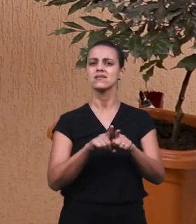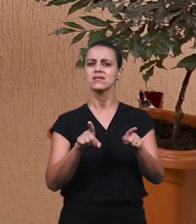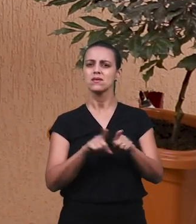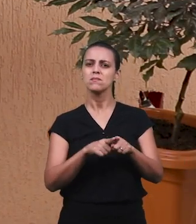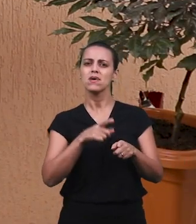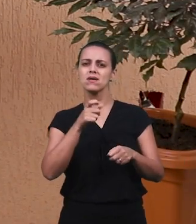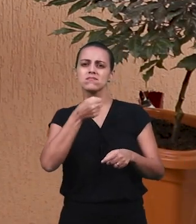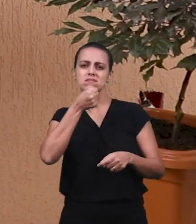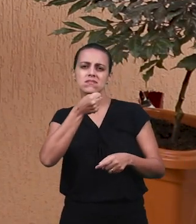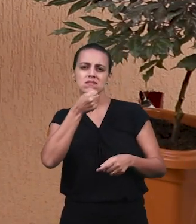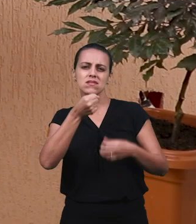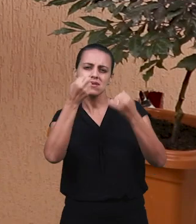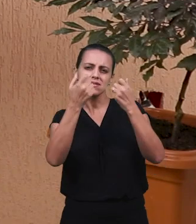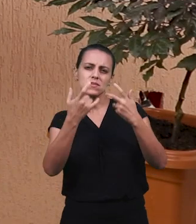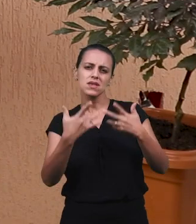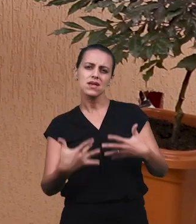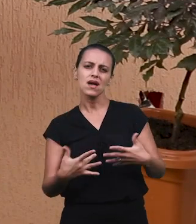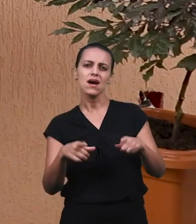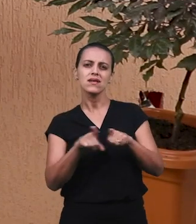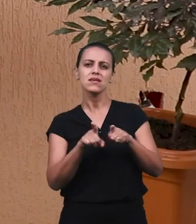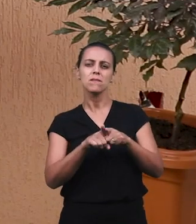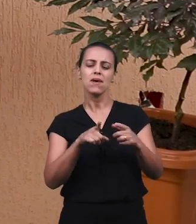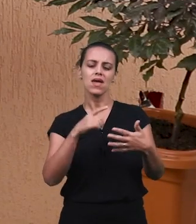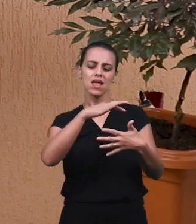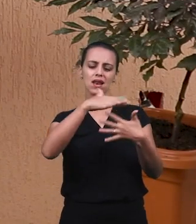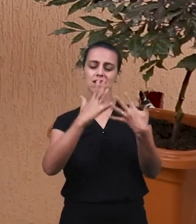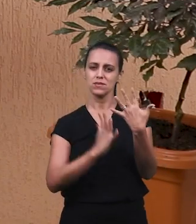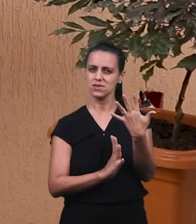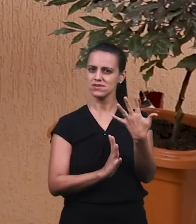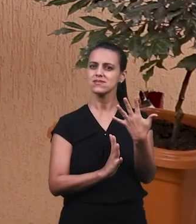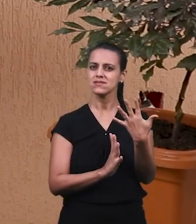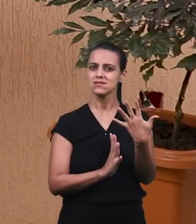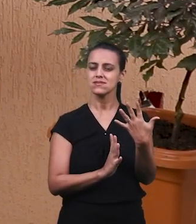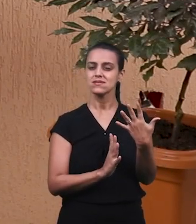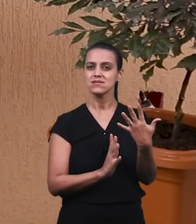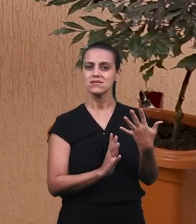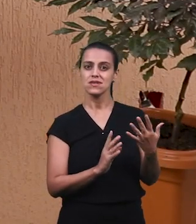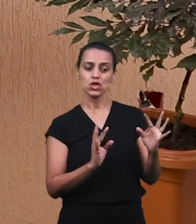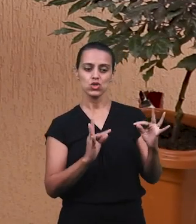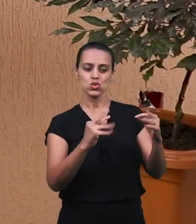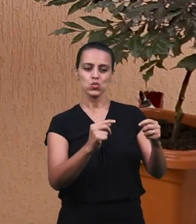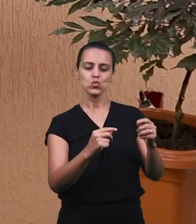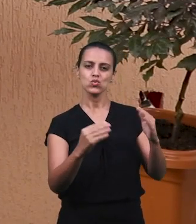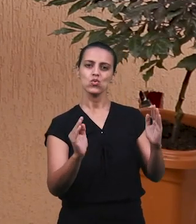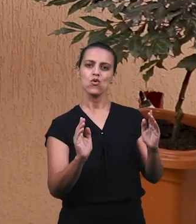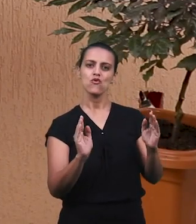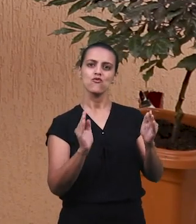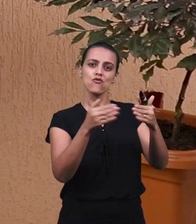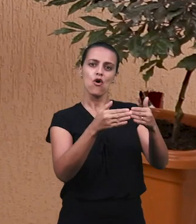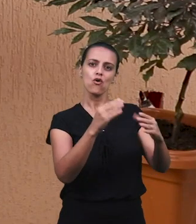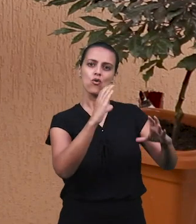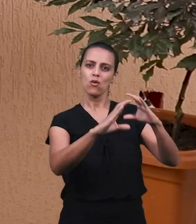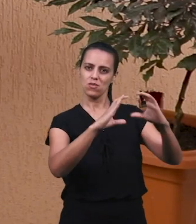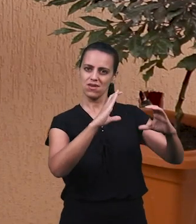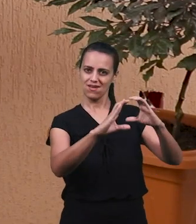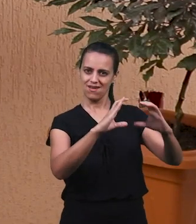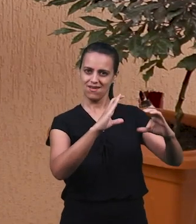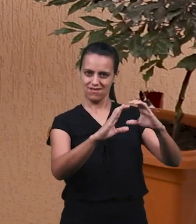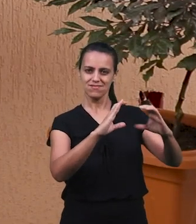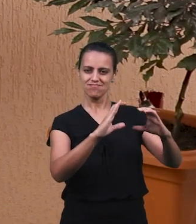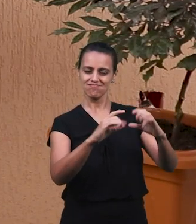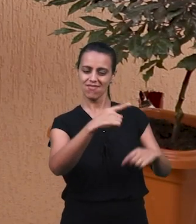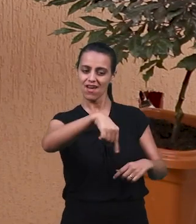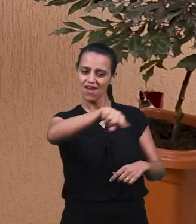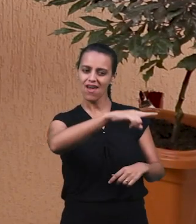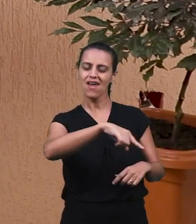audio description et la langue des signes. C'est de rendre accessibles ces mécanismes de